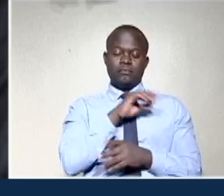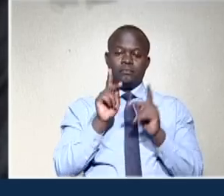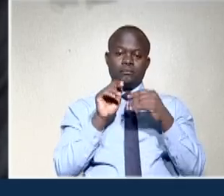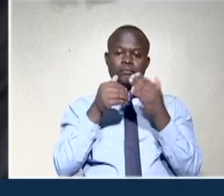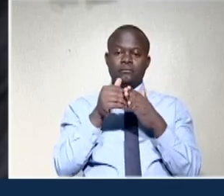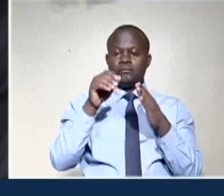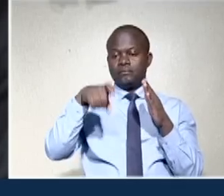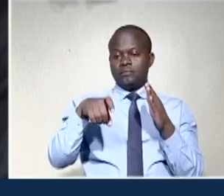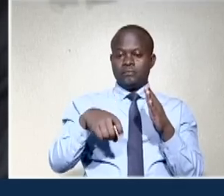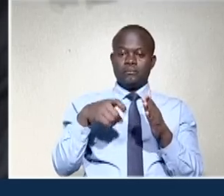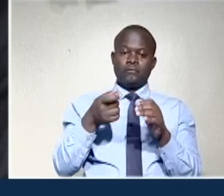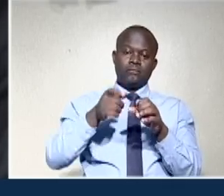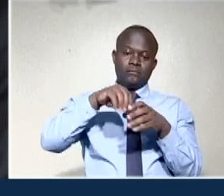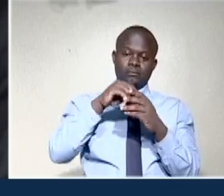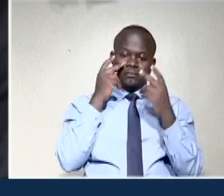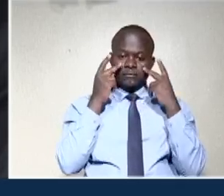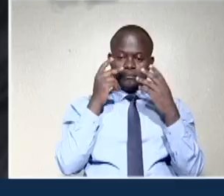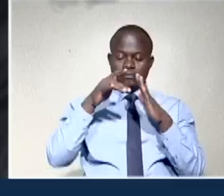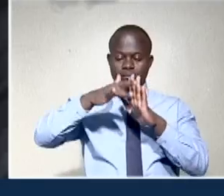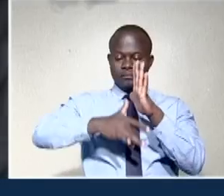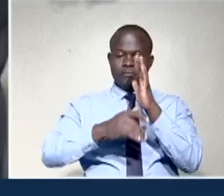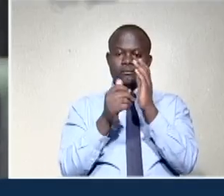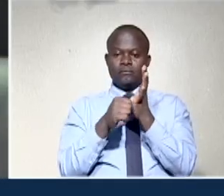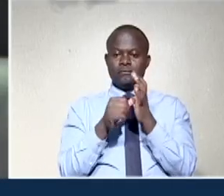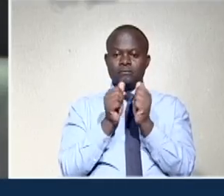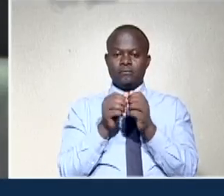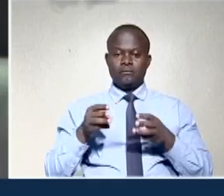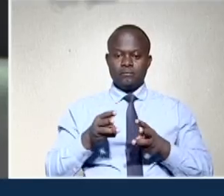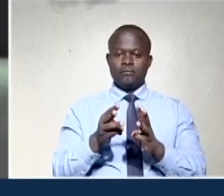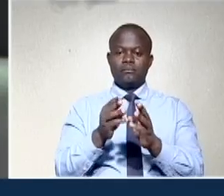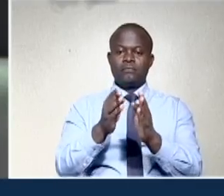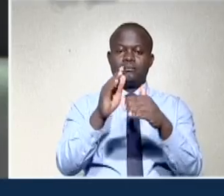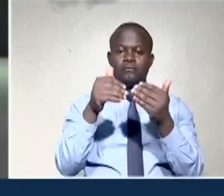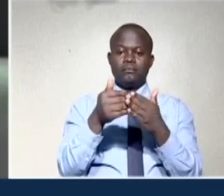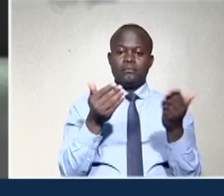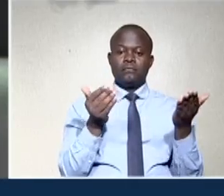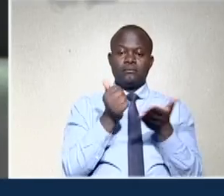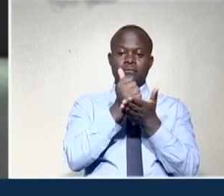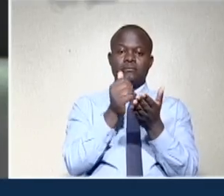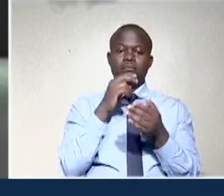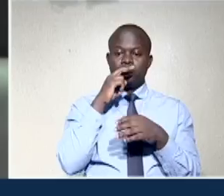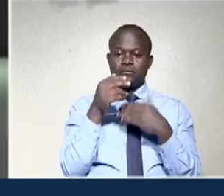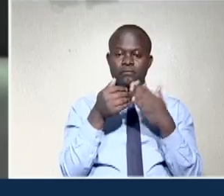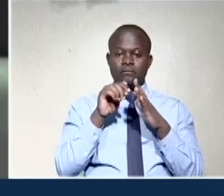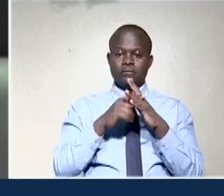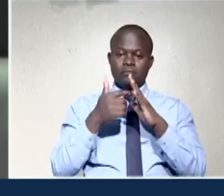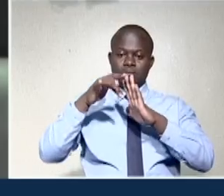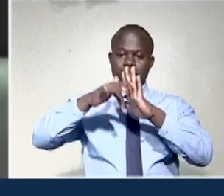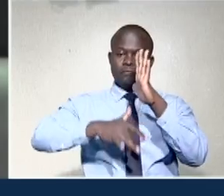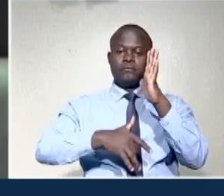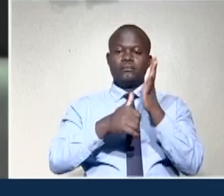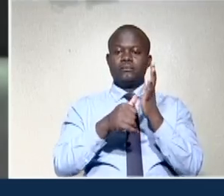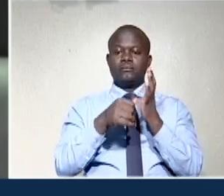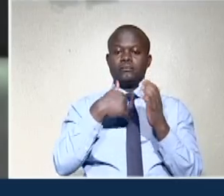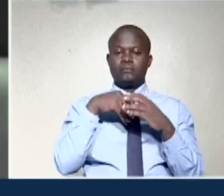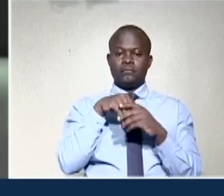rero bagomba kongera kureba umuzi w'ikibazo n'inzira yariyo yose igana ku gisubizo ihereye mu mizi y'ikibazo dufite